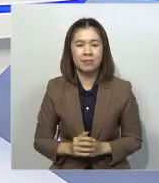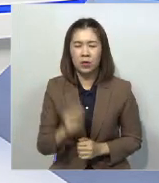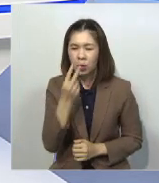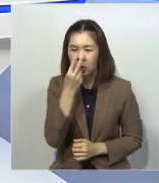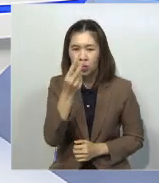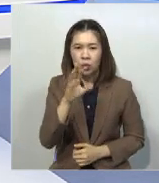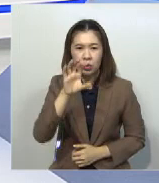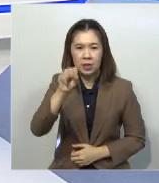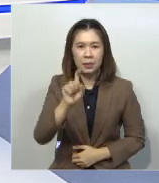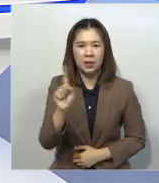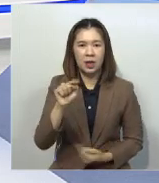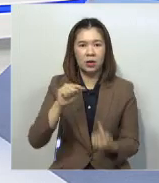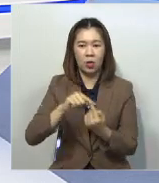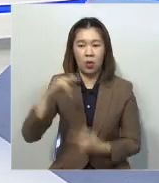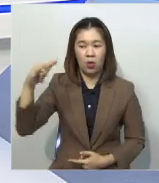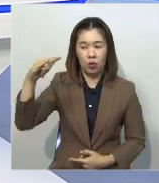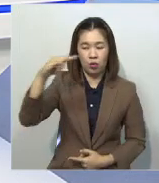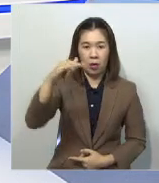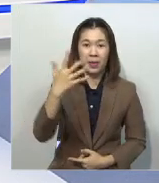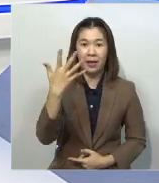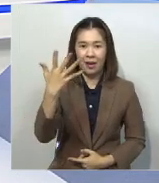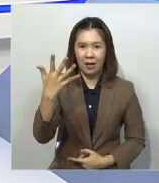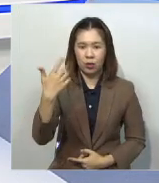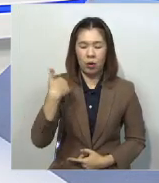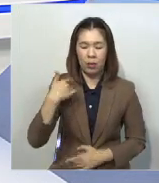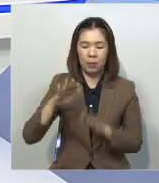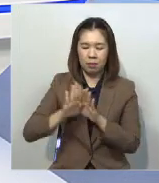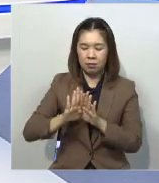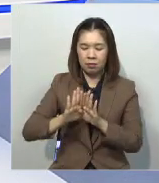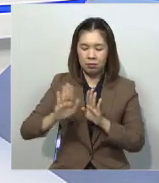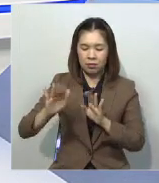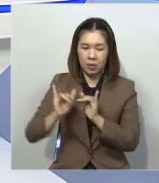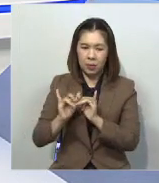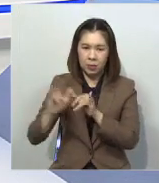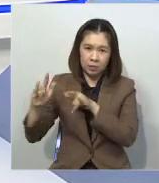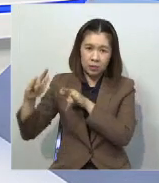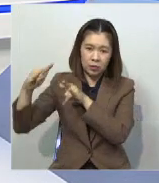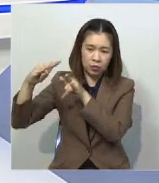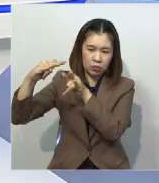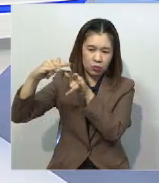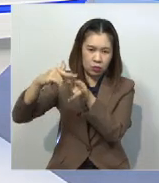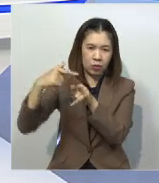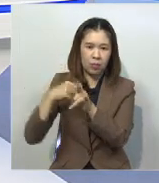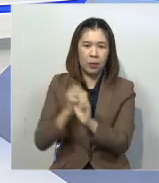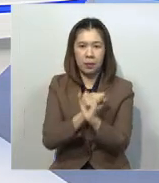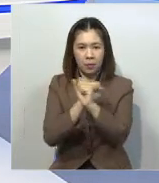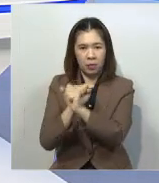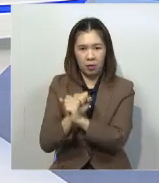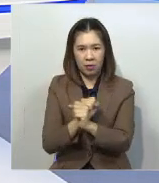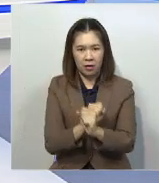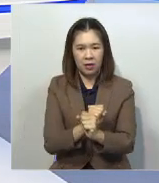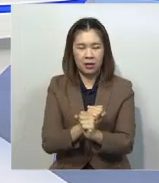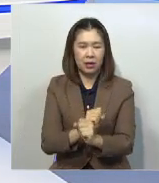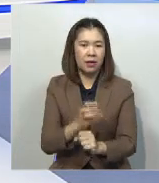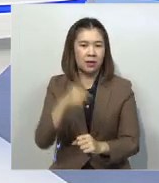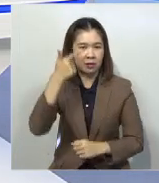สังเกตว่าเขาพยายามที่จะให้โดรนทั้ง5ตัวบินเพื่อเป็นแนวระนาบเพื่อที่จะให้เขาไปสกัดกั้นหรือว่าจับฝุ่นละอ